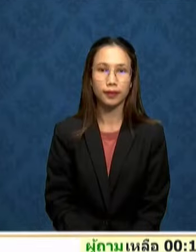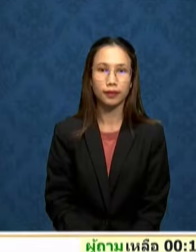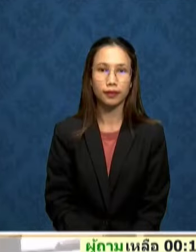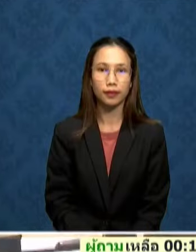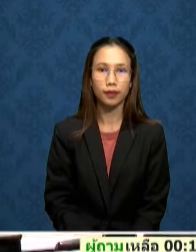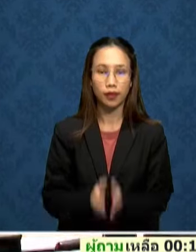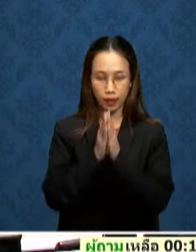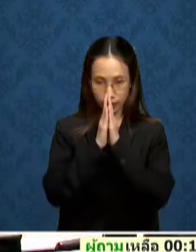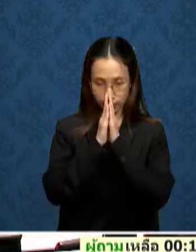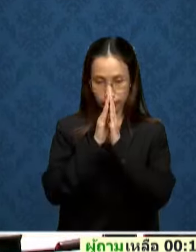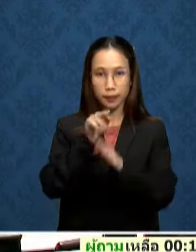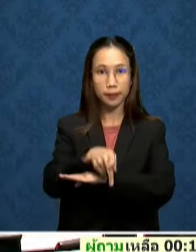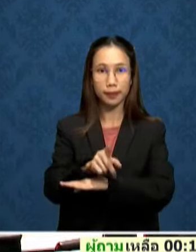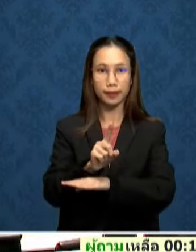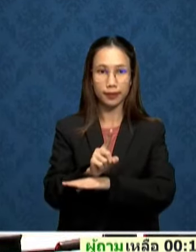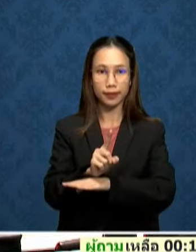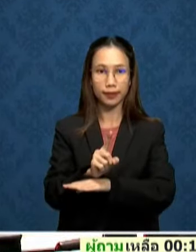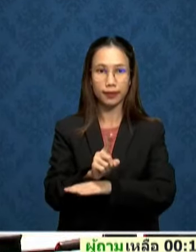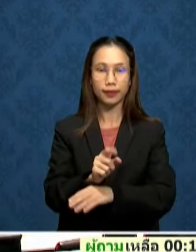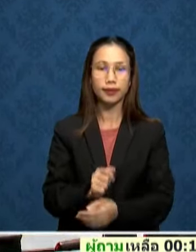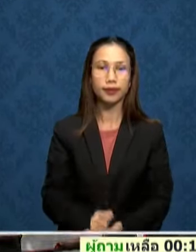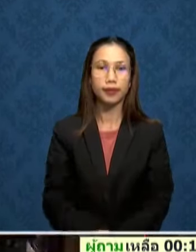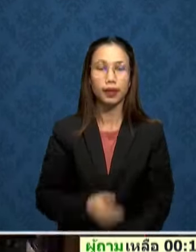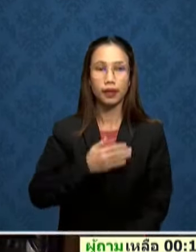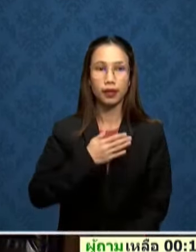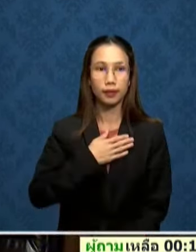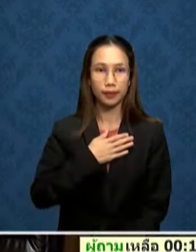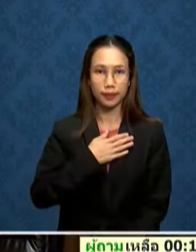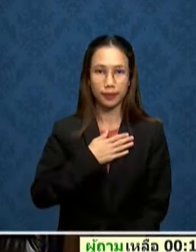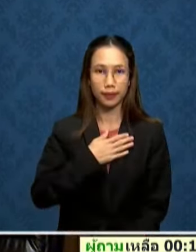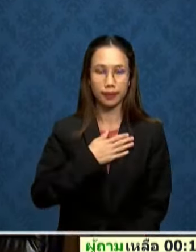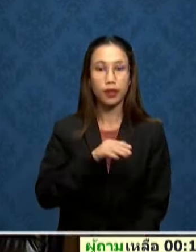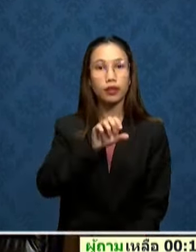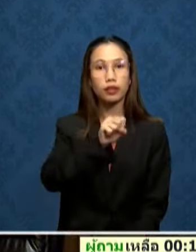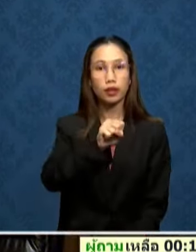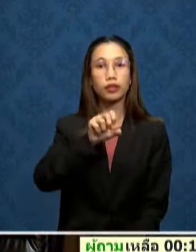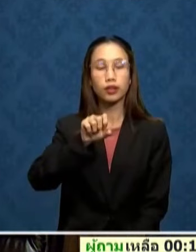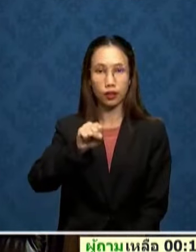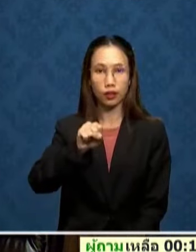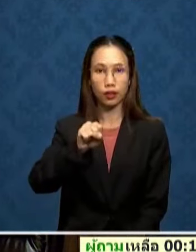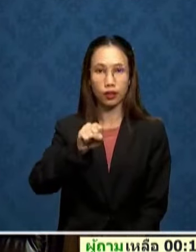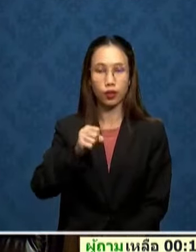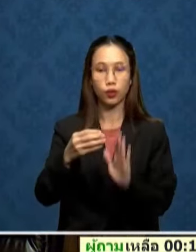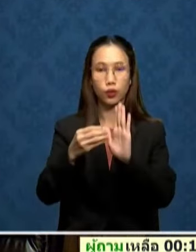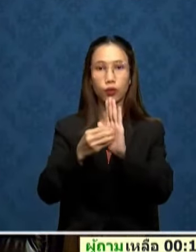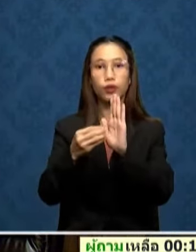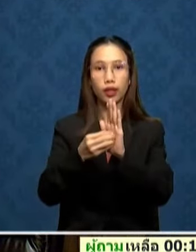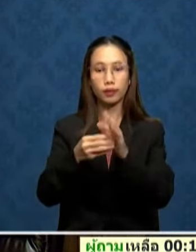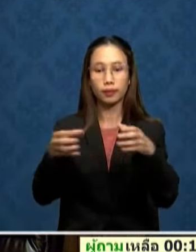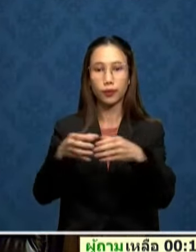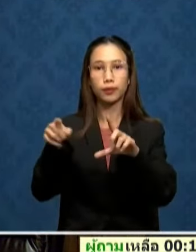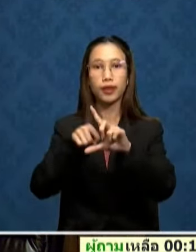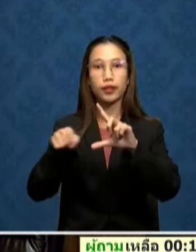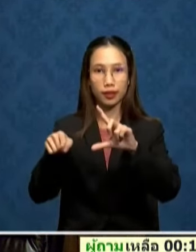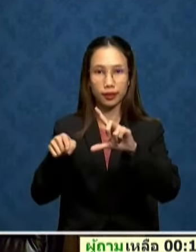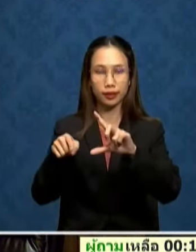กับเรียนท่านประธานสภาผู้แทนราษฎรที่เคารพผมณัฐชาบุญชัยสวัสดิ์สมาชิกสภาผู้แทนราษฎรกรุงเทพมหานครพรรคก้